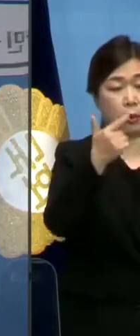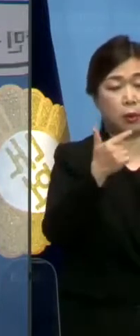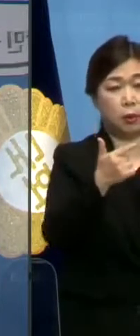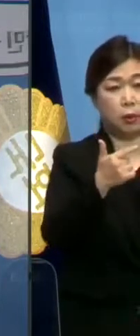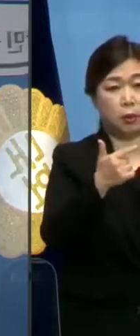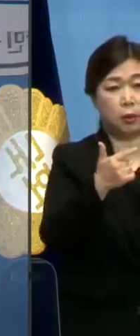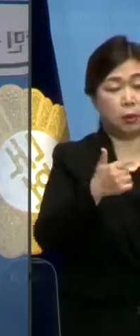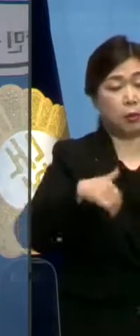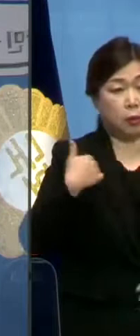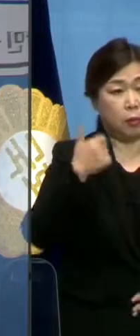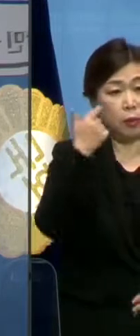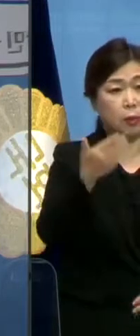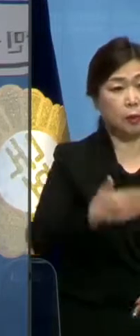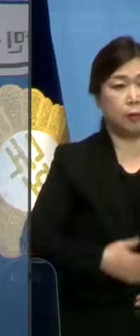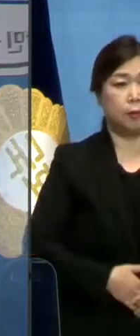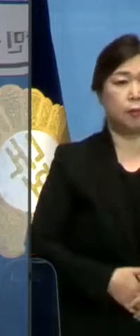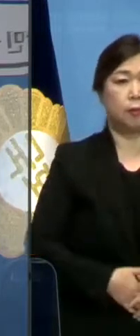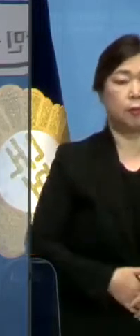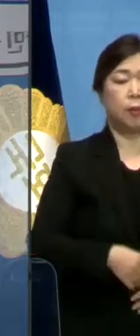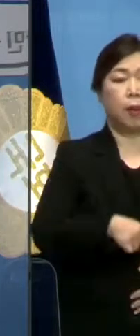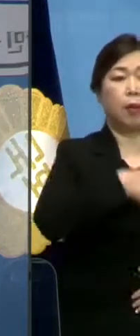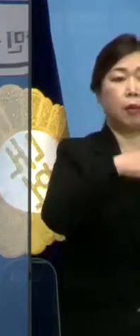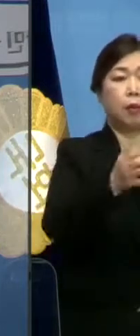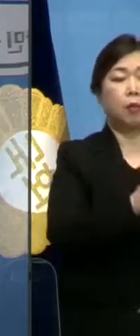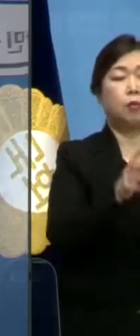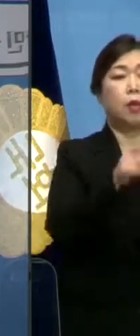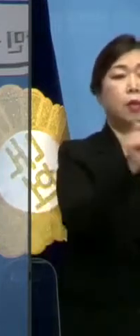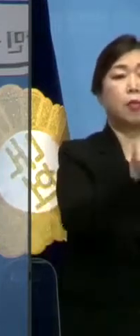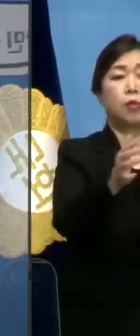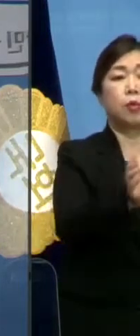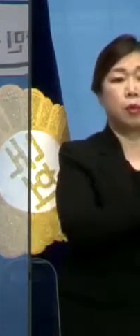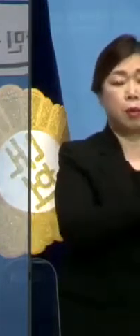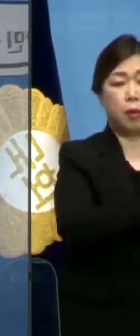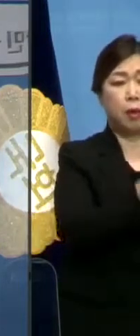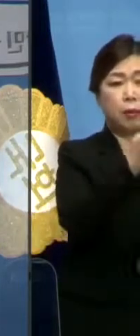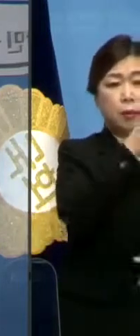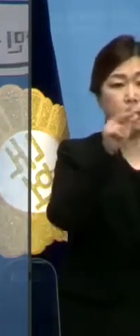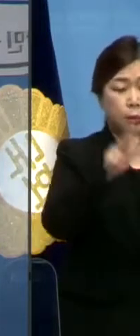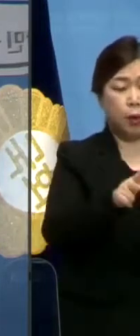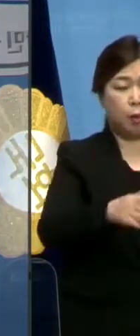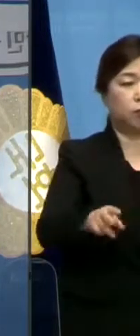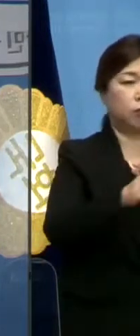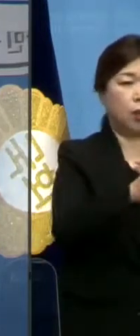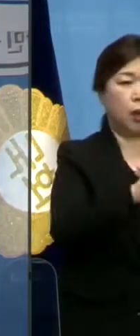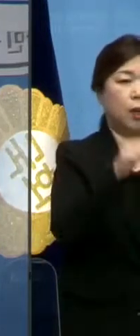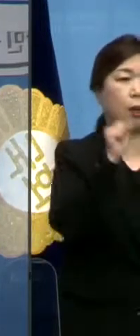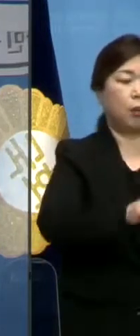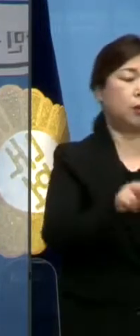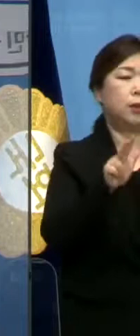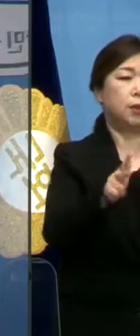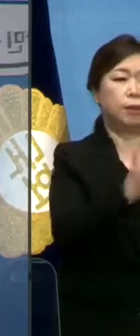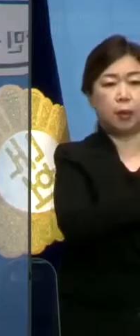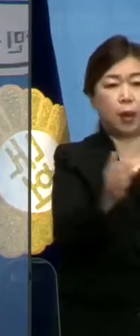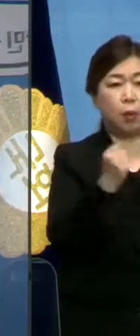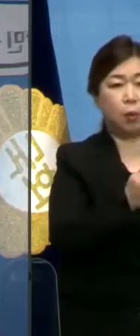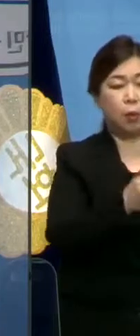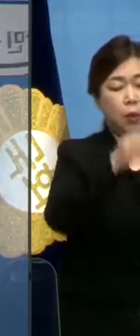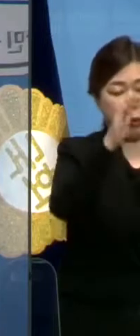정말 모르는 것입니까? 정의당은 국회 사무처에 근본 부당한 처사를 즉각 철회하고